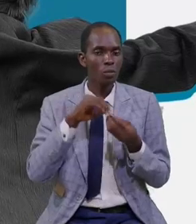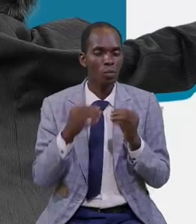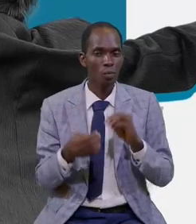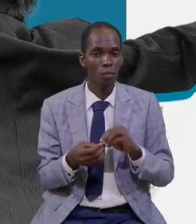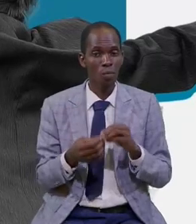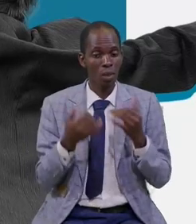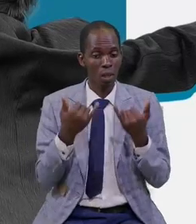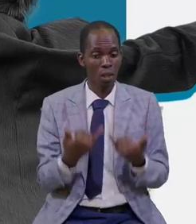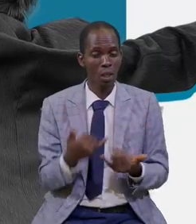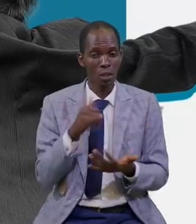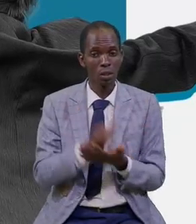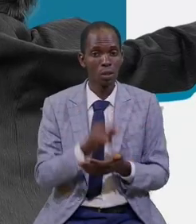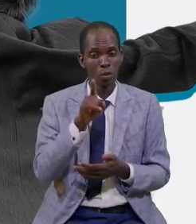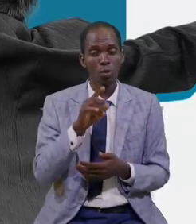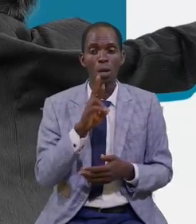avez levé les